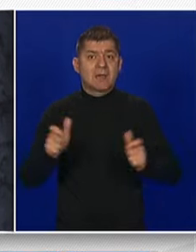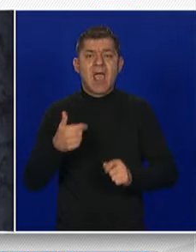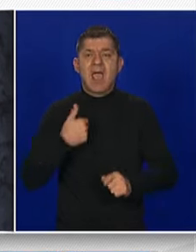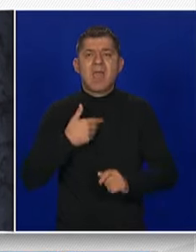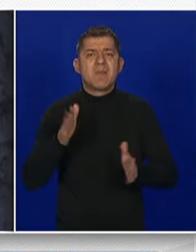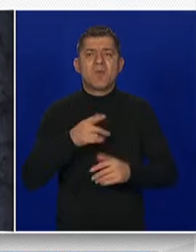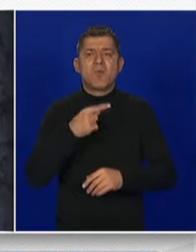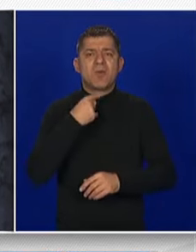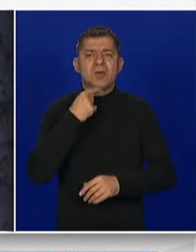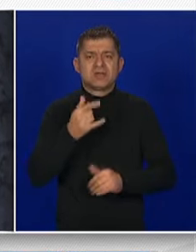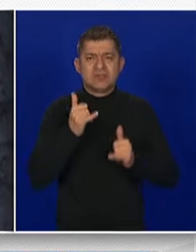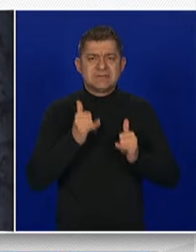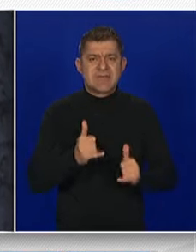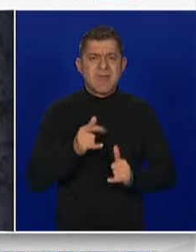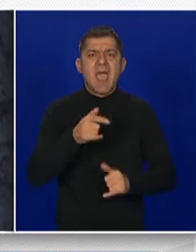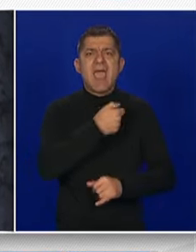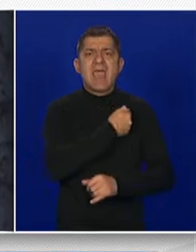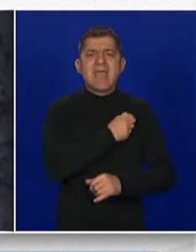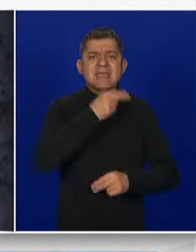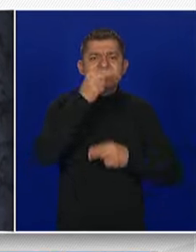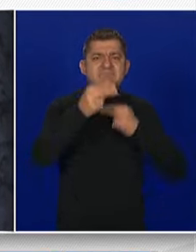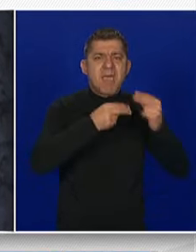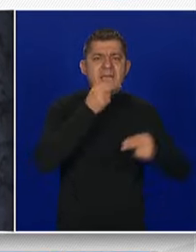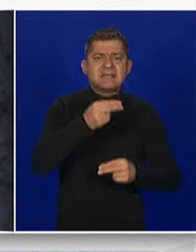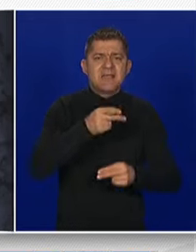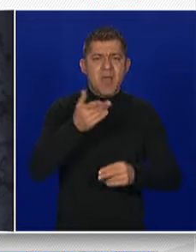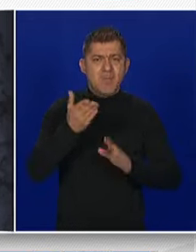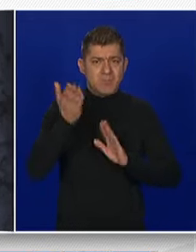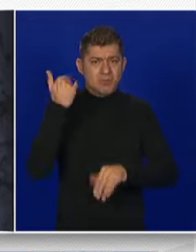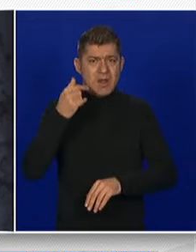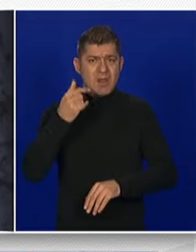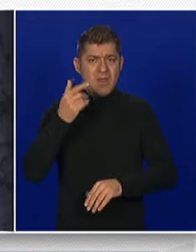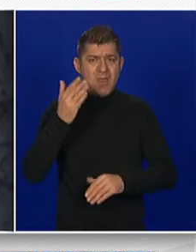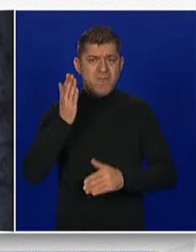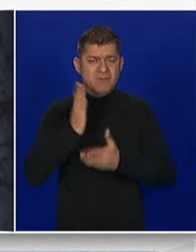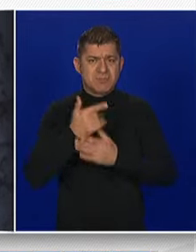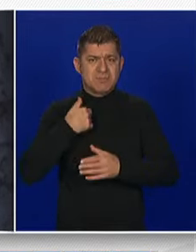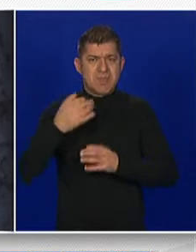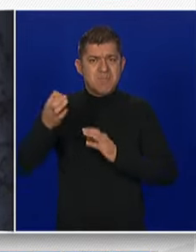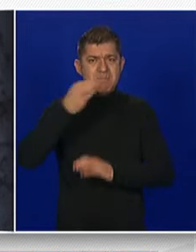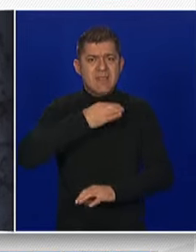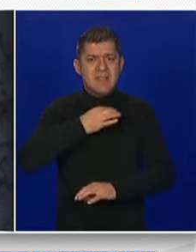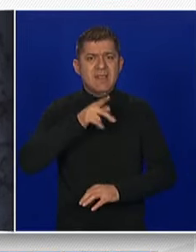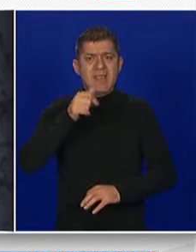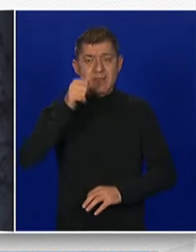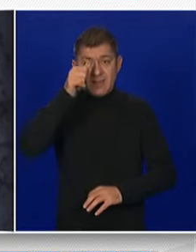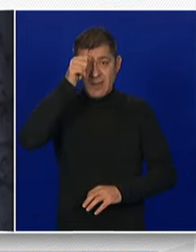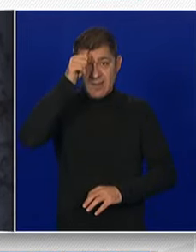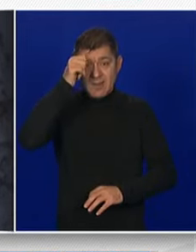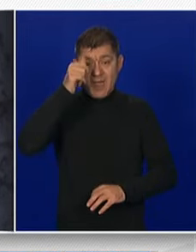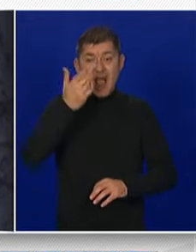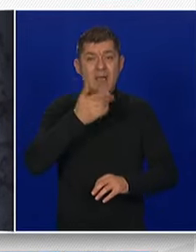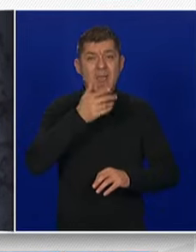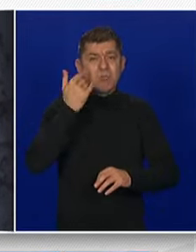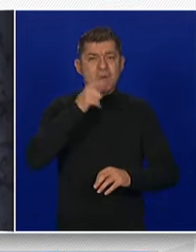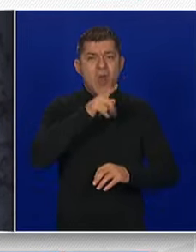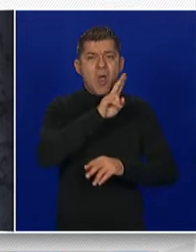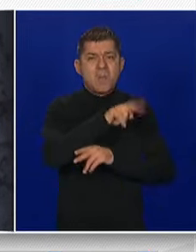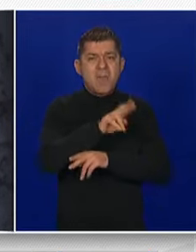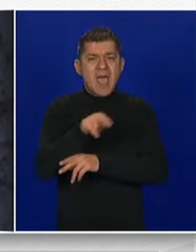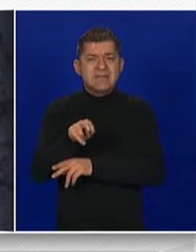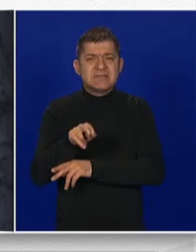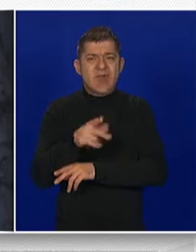konkretnim inspekcijama, kao što i prošli put bilo pitanje vezano za nadzor kad su u pitanju